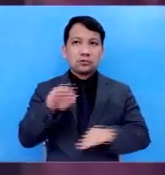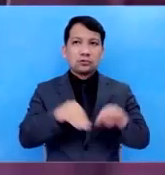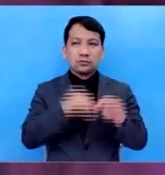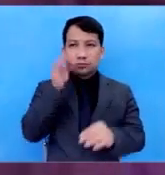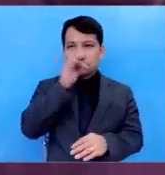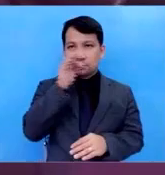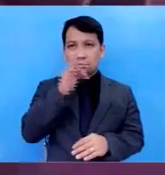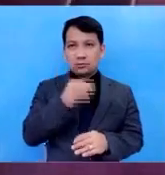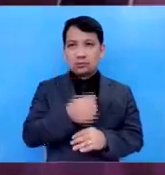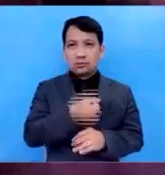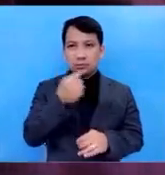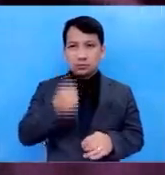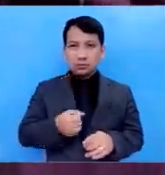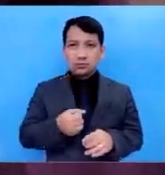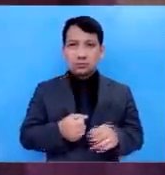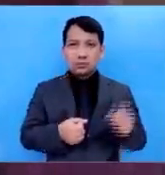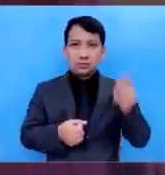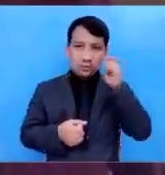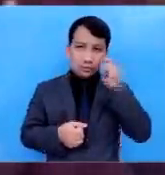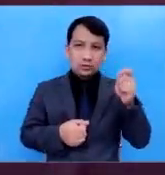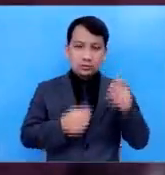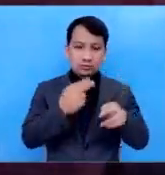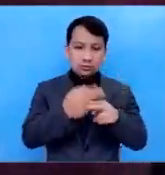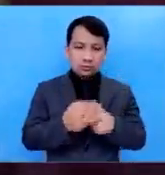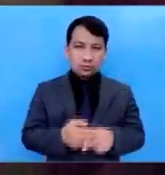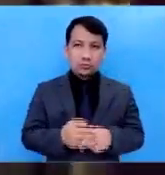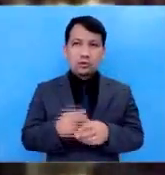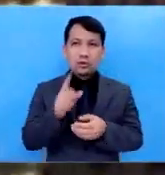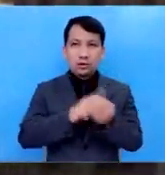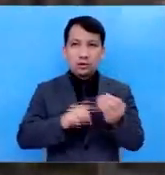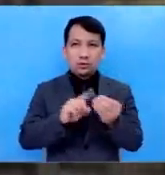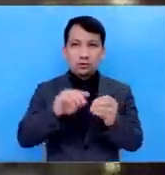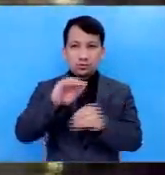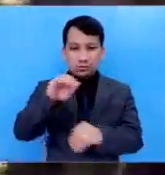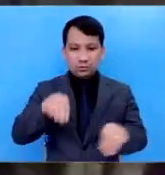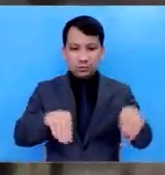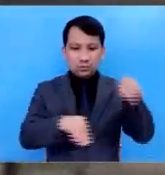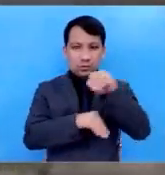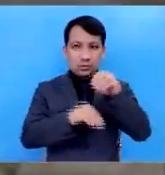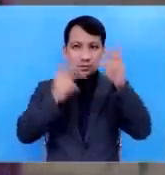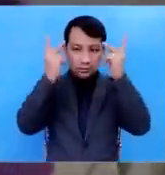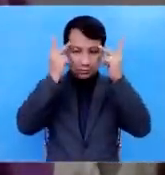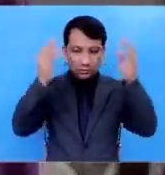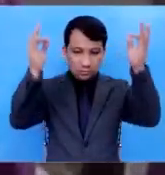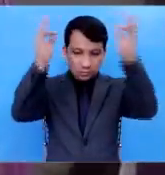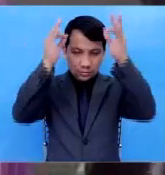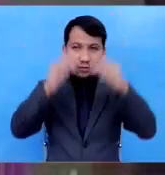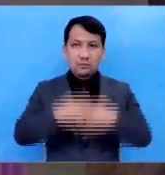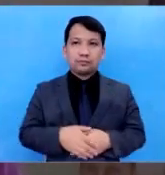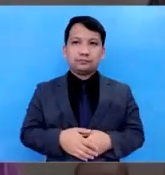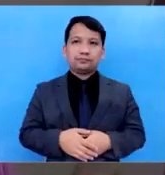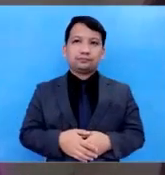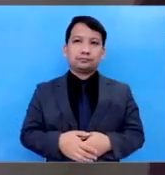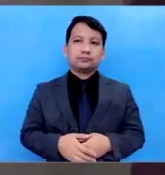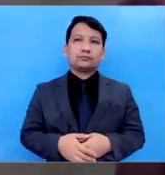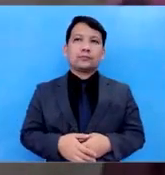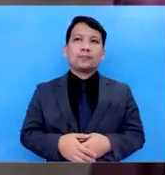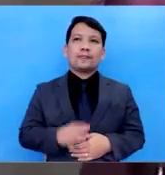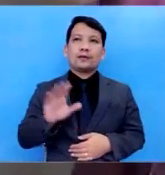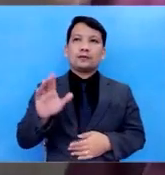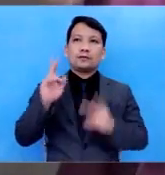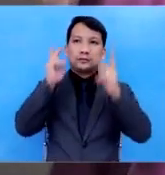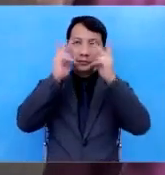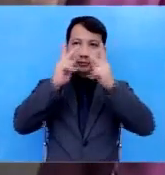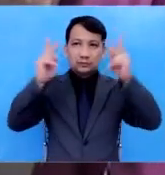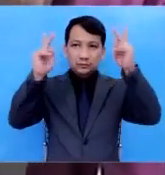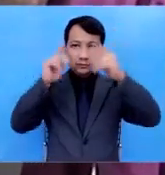tuwing nababanggit si Cardinal Tagle sa mga pinagpipili ang susunod na Santo Papa. Ang pipa si kasi parang hindi abot kamay ng